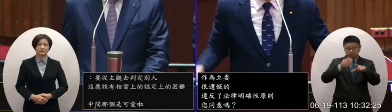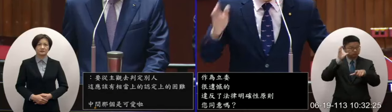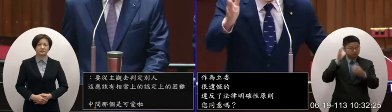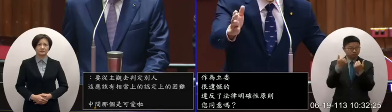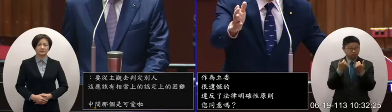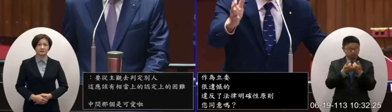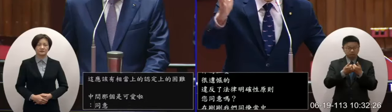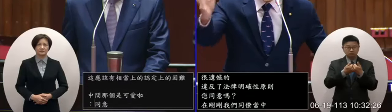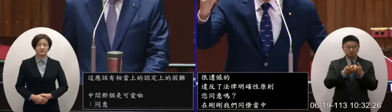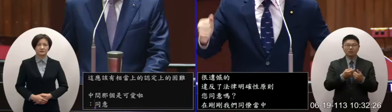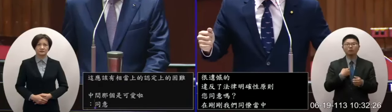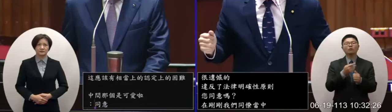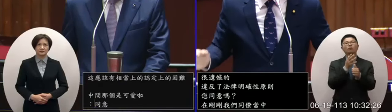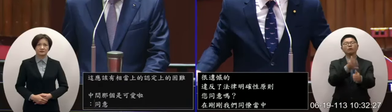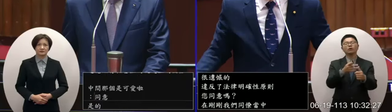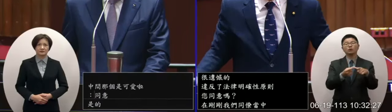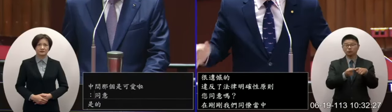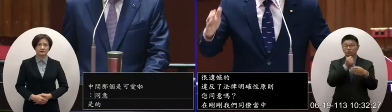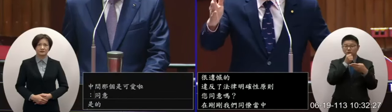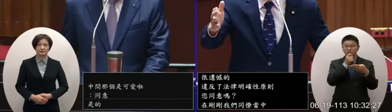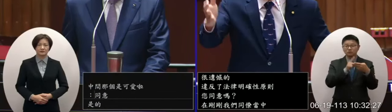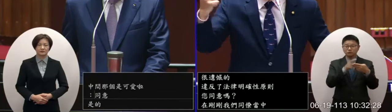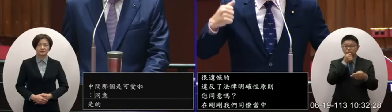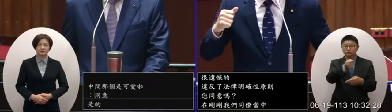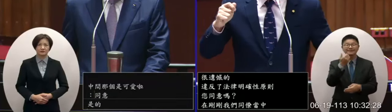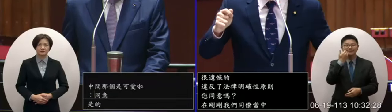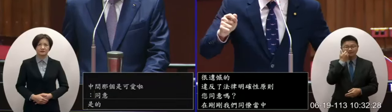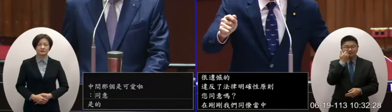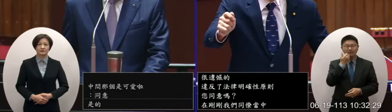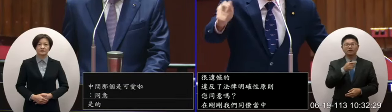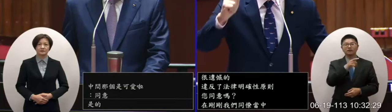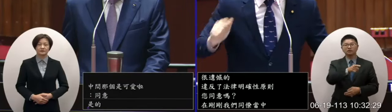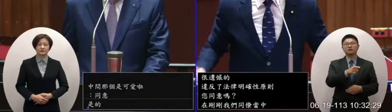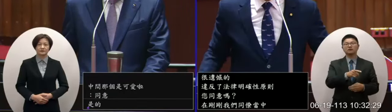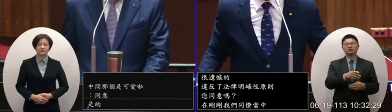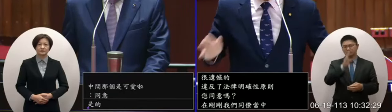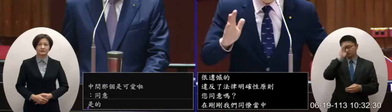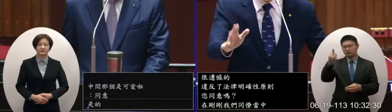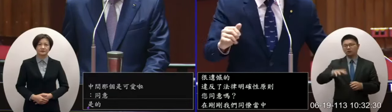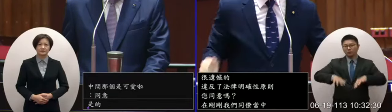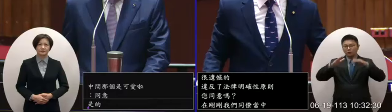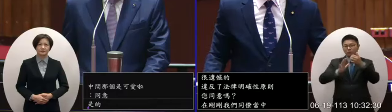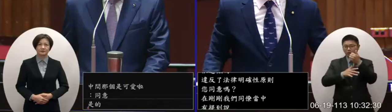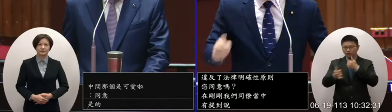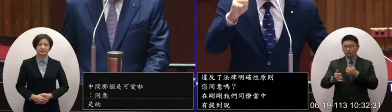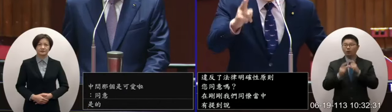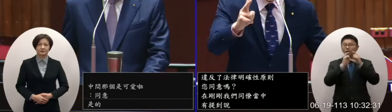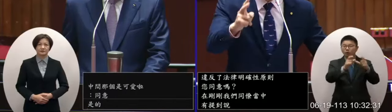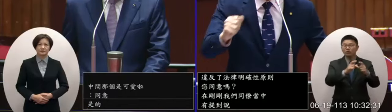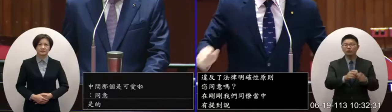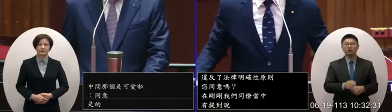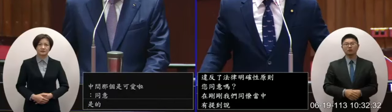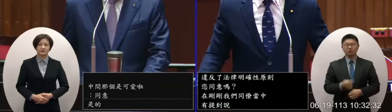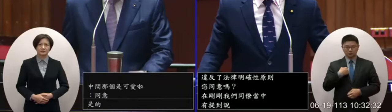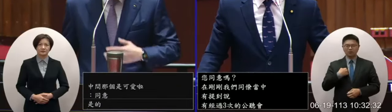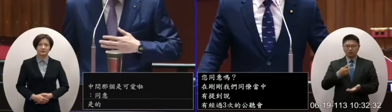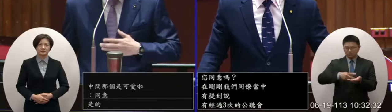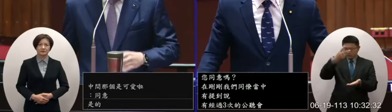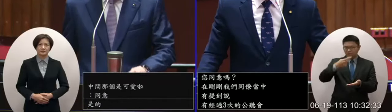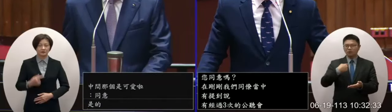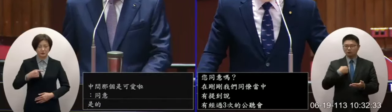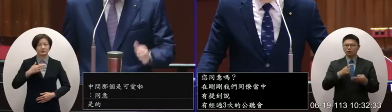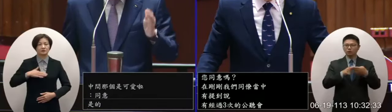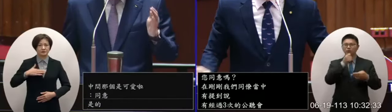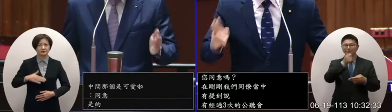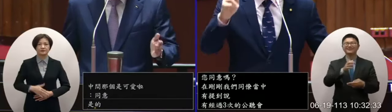会，请教您是谁主持的，您啊、请他直接洪委员直接回答。我可以告诉你，两场是我主持的， 我很